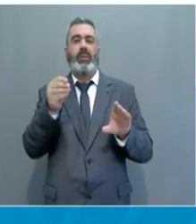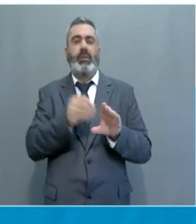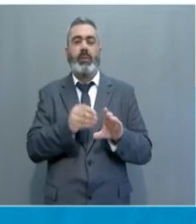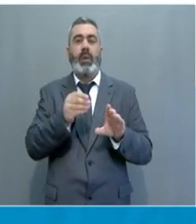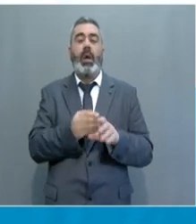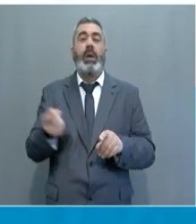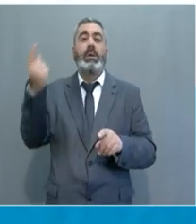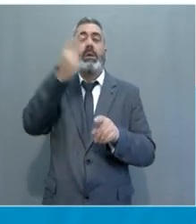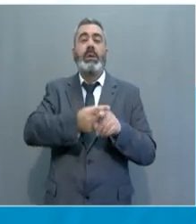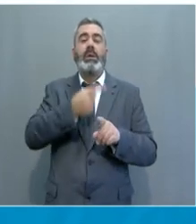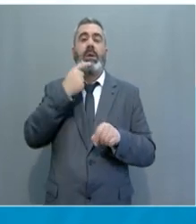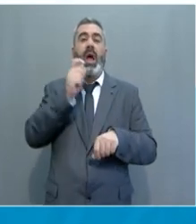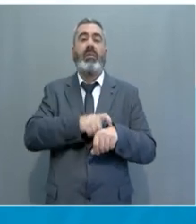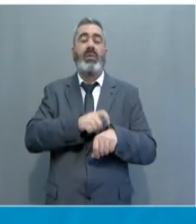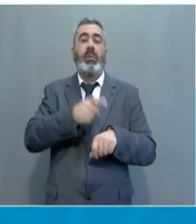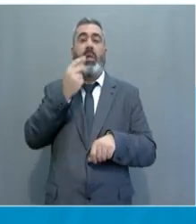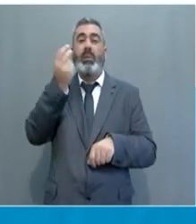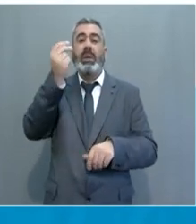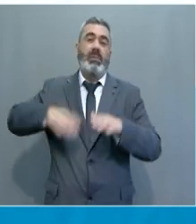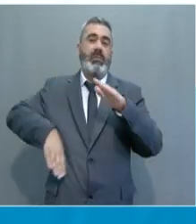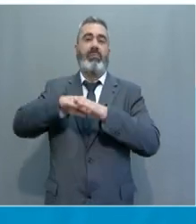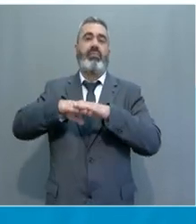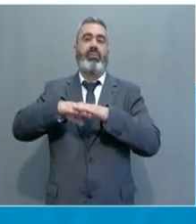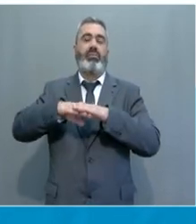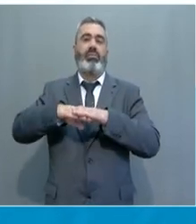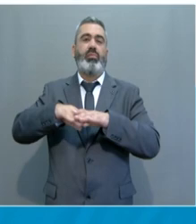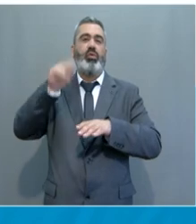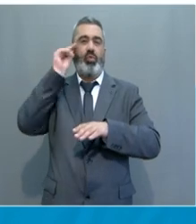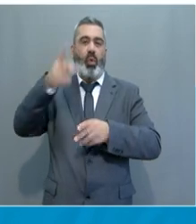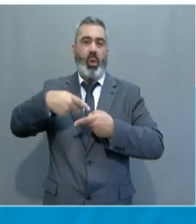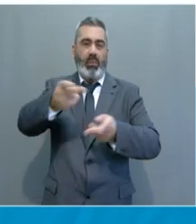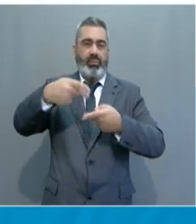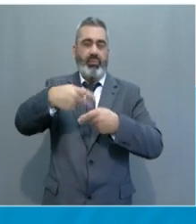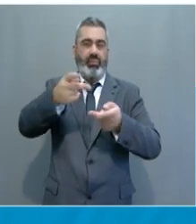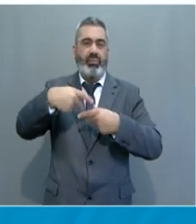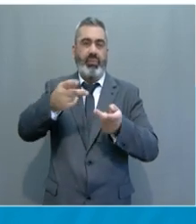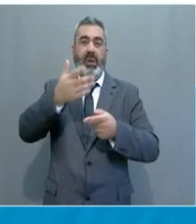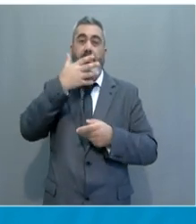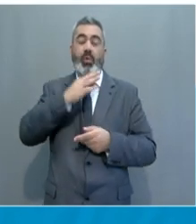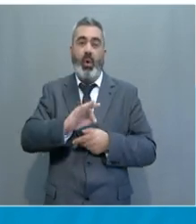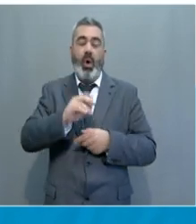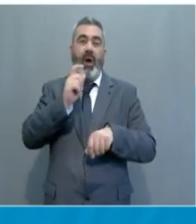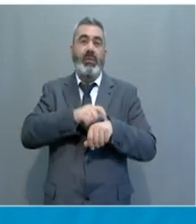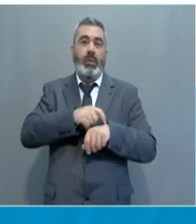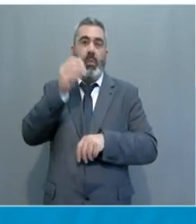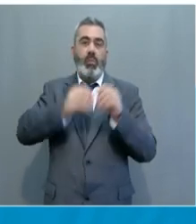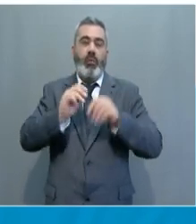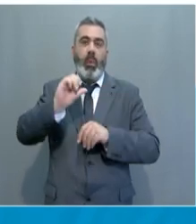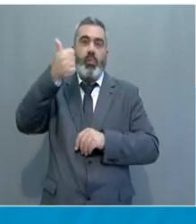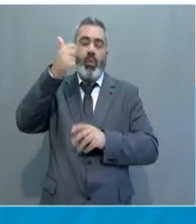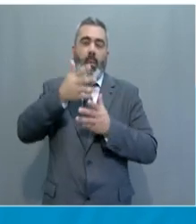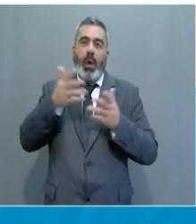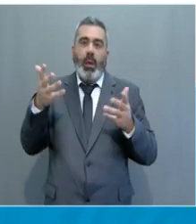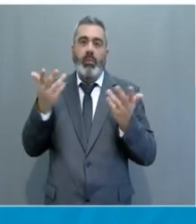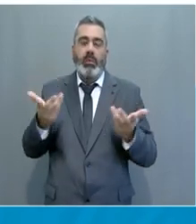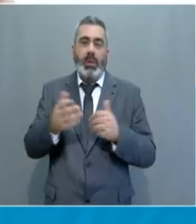για τον καθορισμό μιας ανώτατης τιμής στη χονδρομπορική αγορά του φυσικού αερίου, καθώς, όπως ξέρετε καλά, το μεγαλύτερο πρόβλημα το οποίο αντιμετωπίζουμε σήμερα